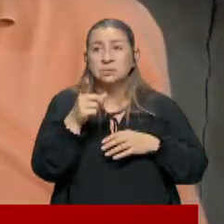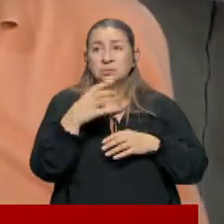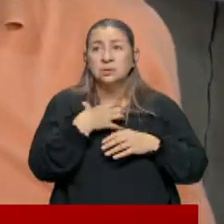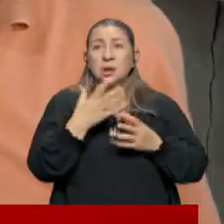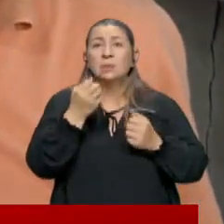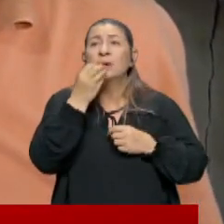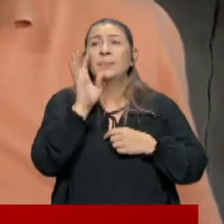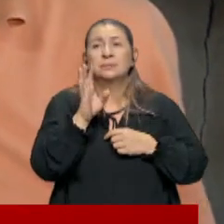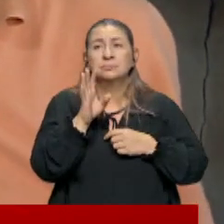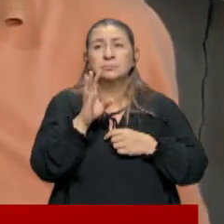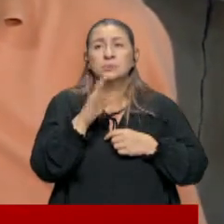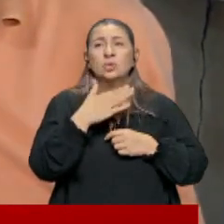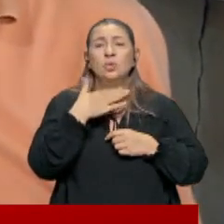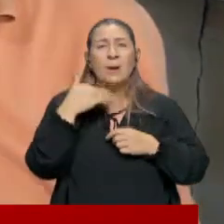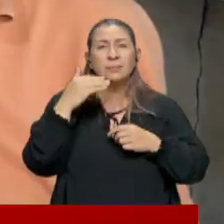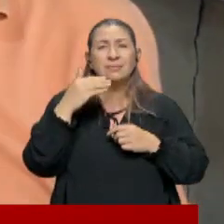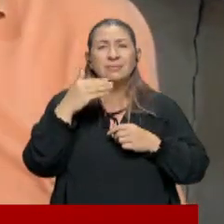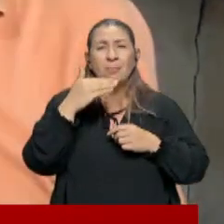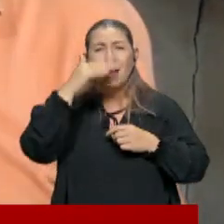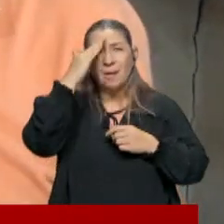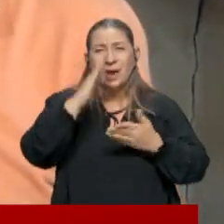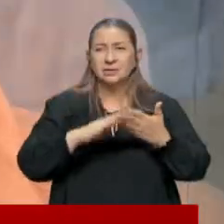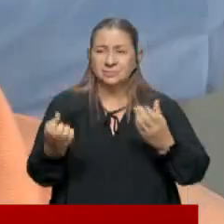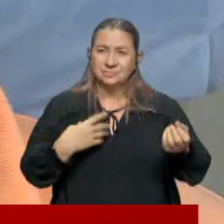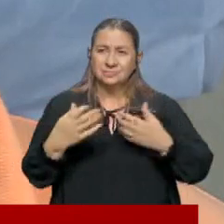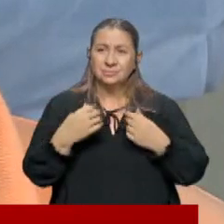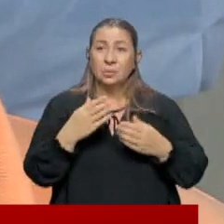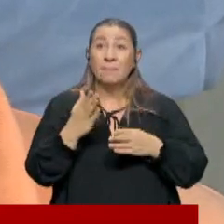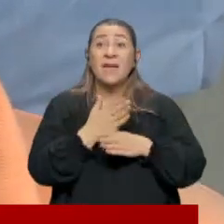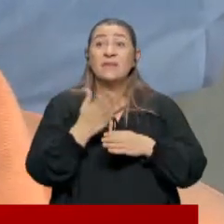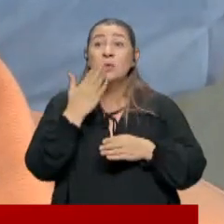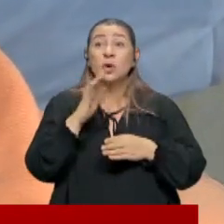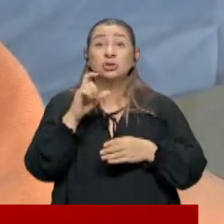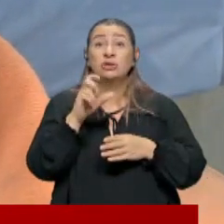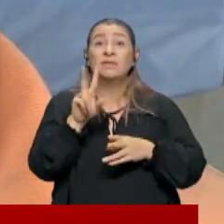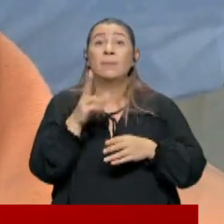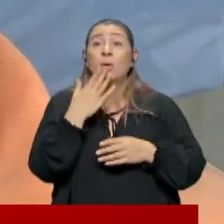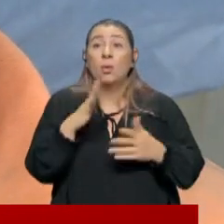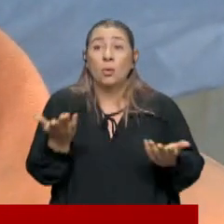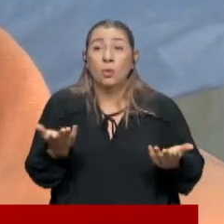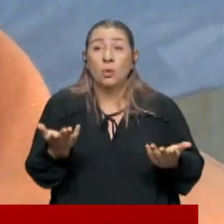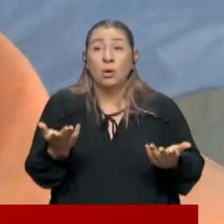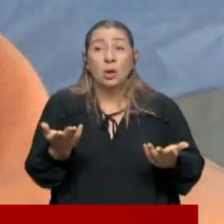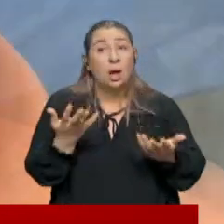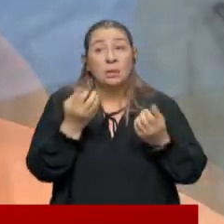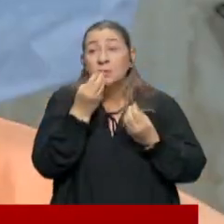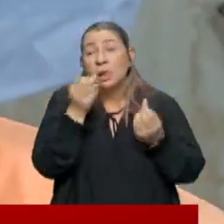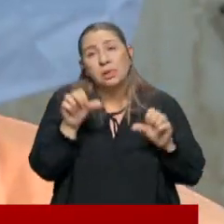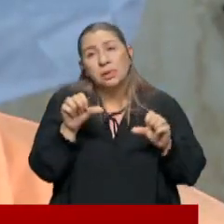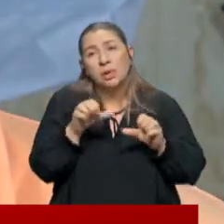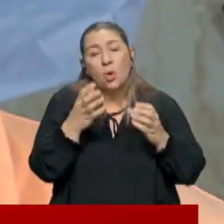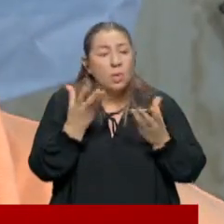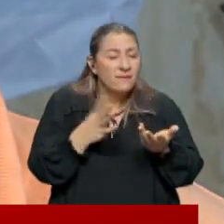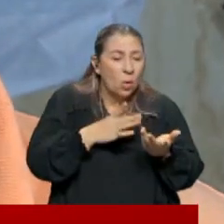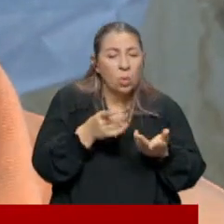alıp yemedim de böyle kurban olayında bir iki arkadaş verdi. Meyve yok, C vitamini yok. Alıp yiyemeyiz. Olduğu